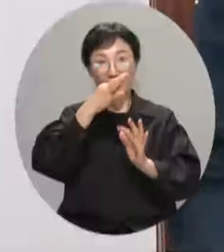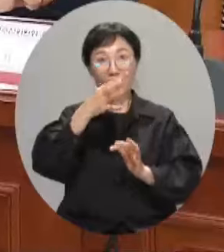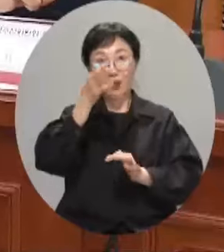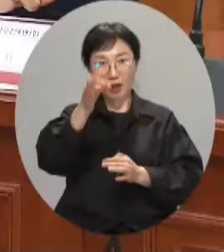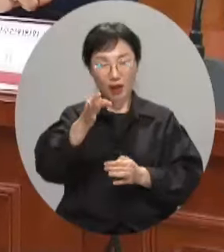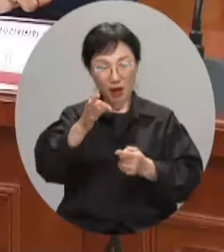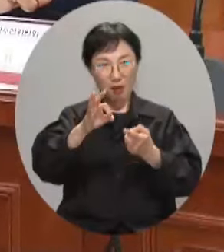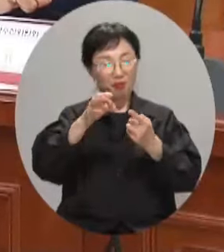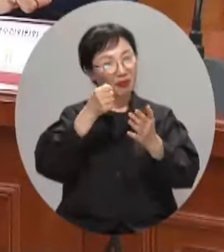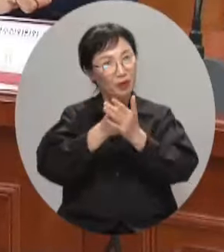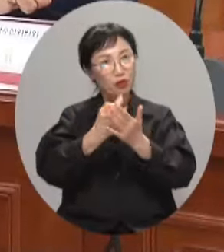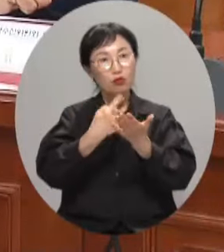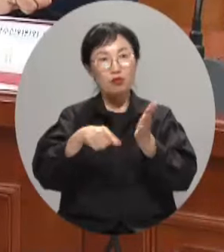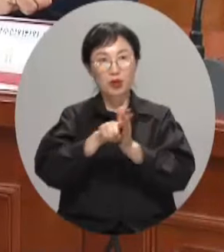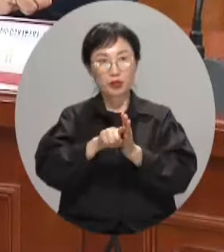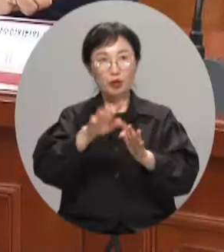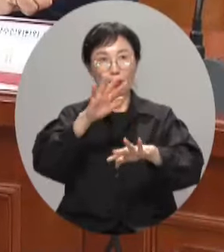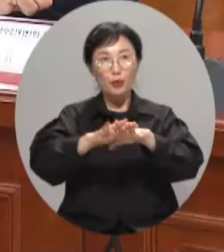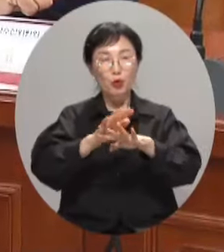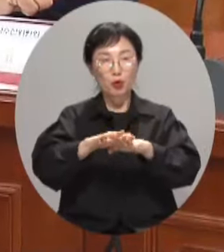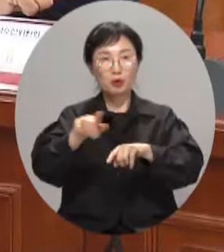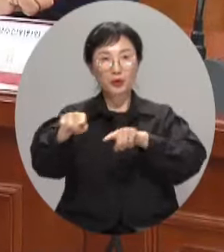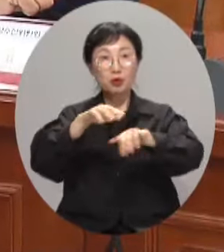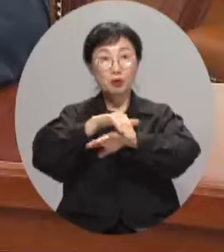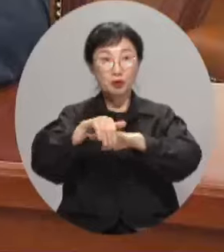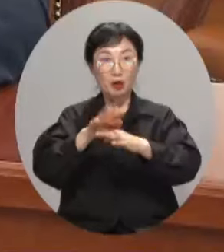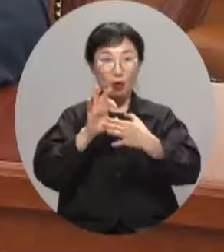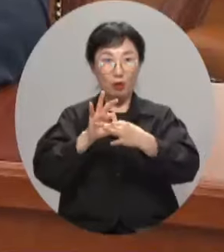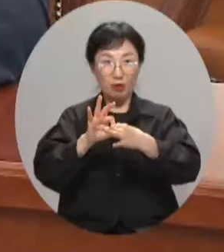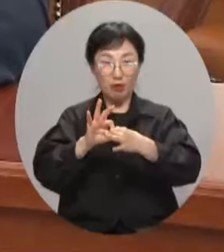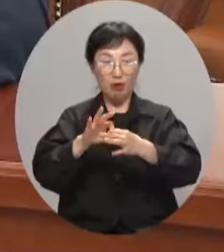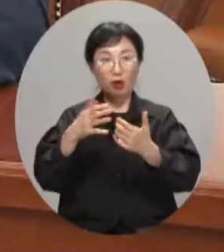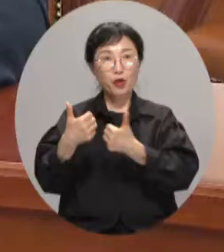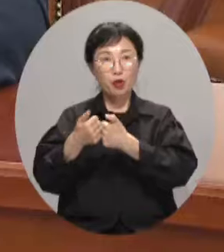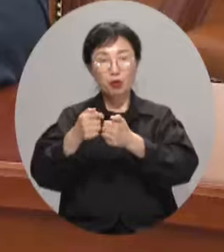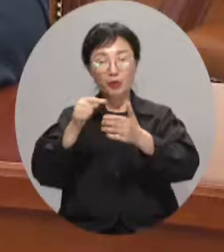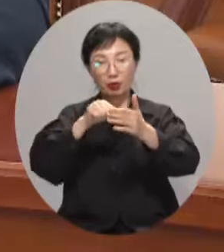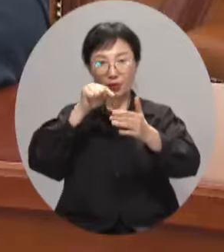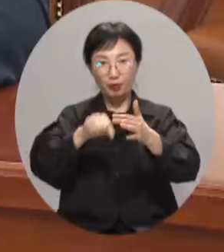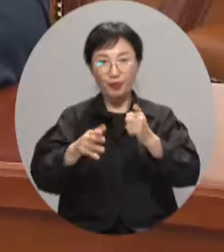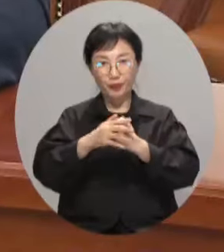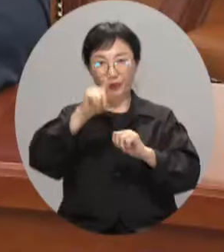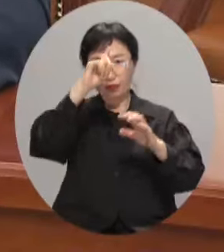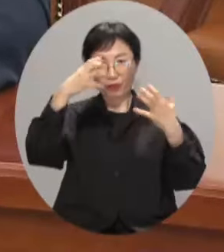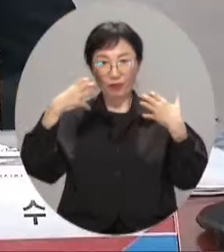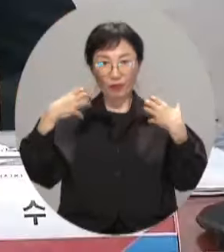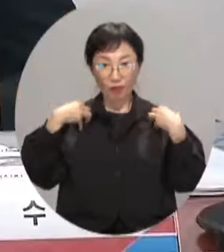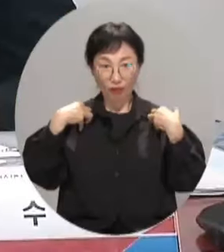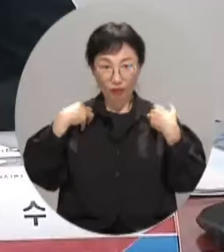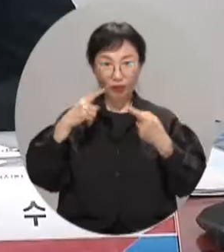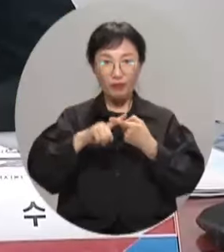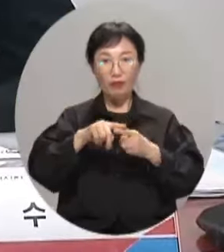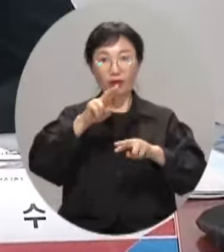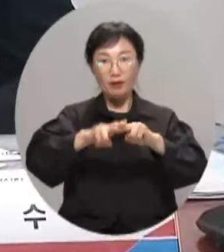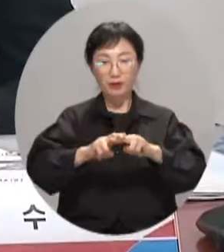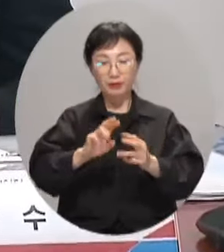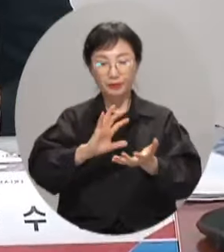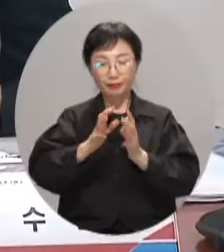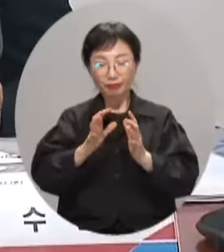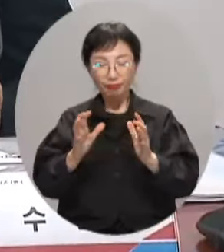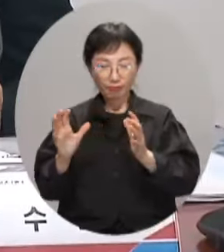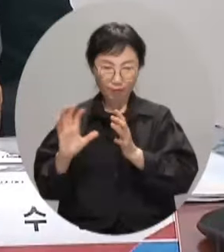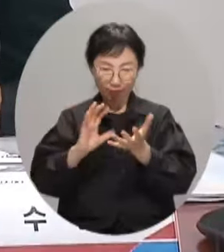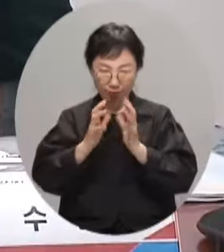잡아보겠다고 열린 농업 정책 관련 민당 협의에 정부 여당이이 자리에서 뜻을 모은 쌀 수급 안정화